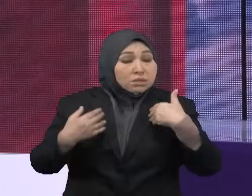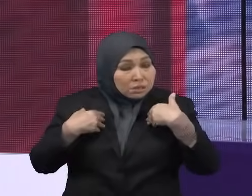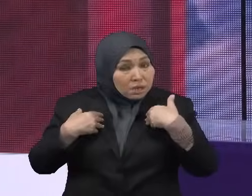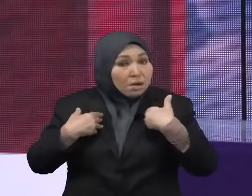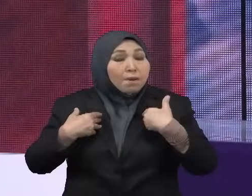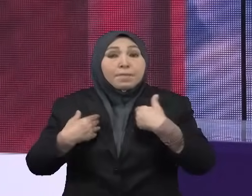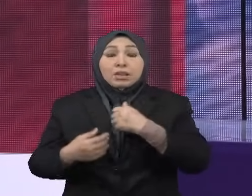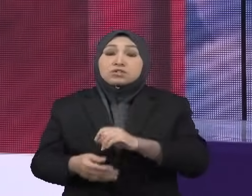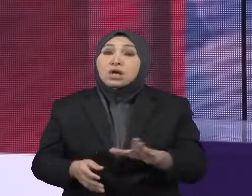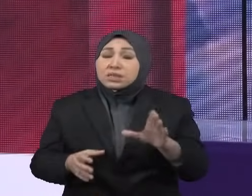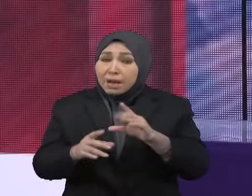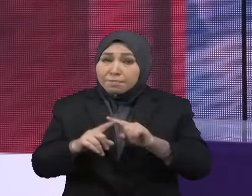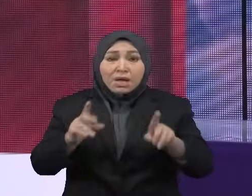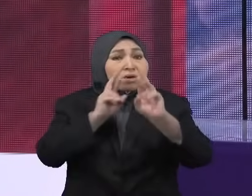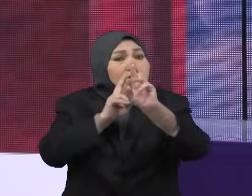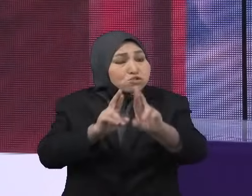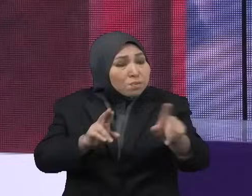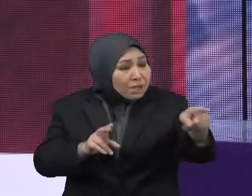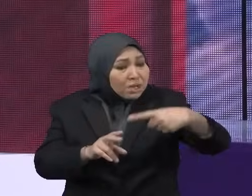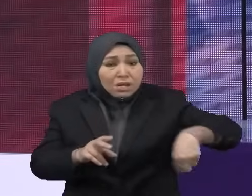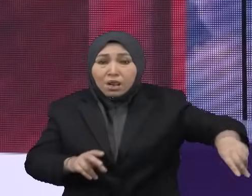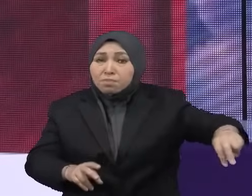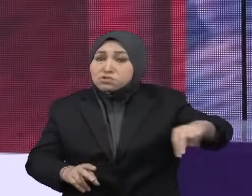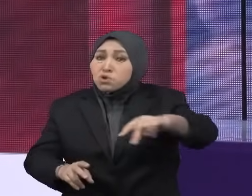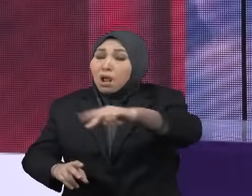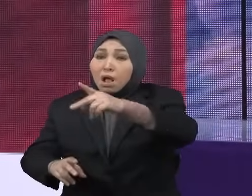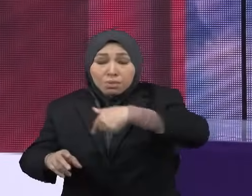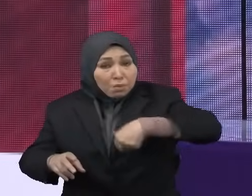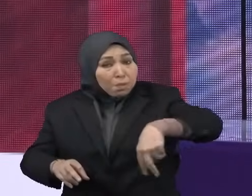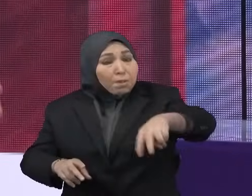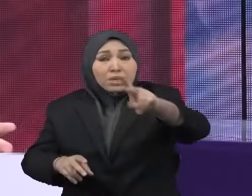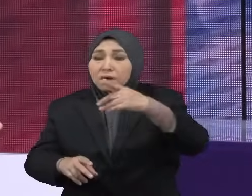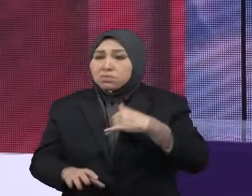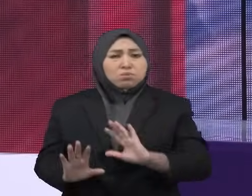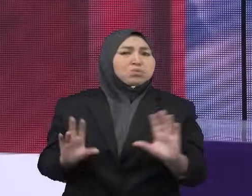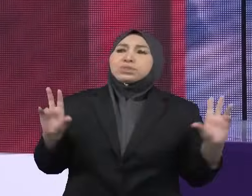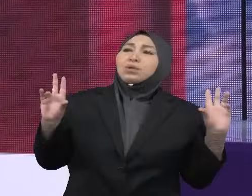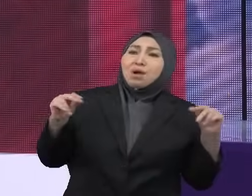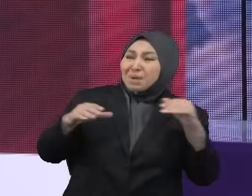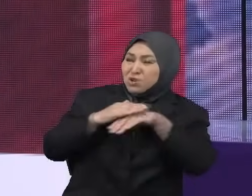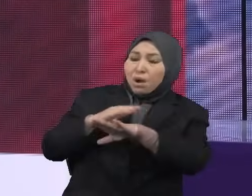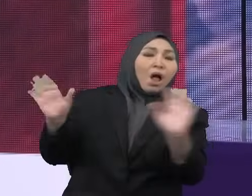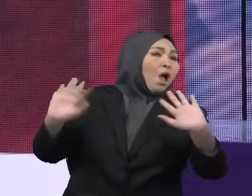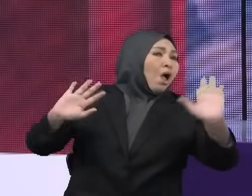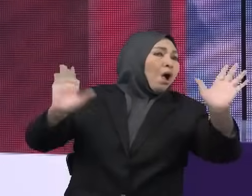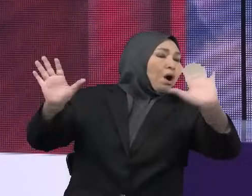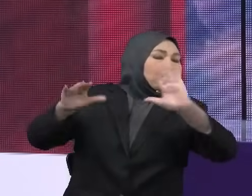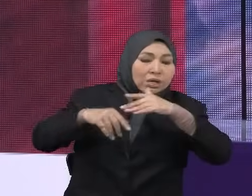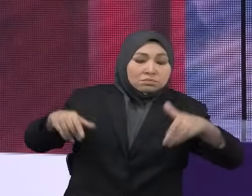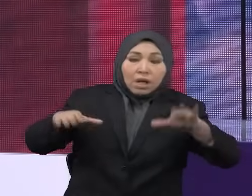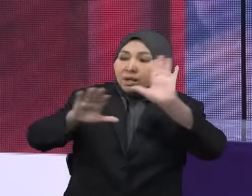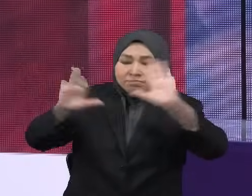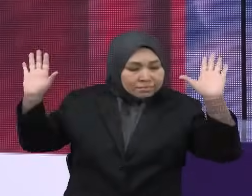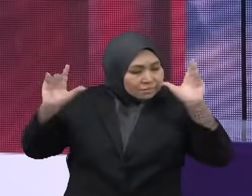di Palestin. Tetapi respon mereka dalam perjalanan itu, mereka menyatakan kami tak akan masuk. Ya, fadhhab anta wa rabbuk, itu